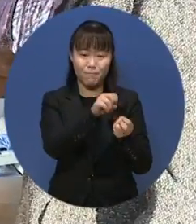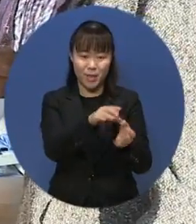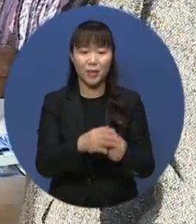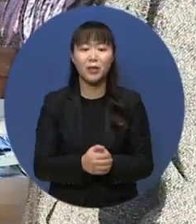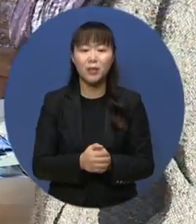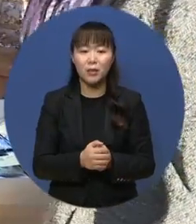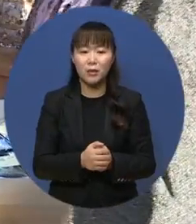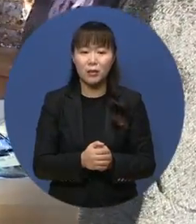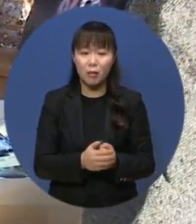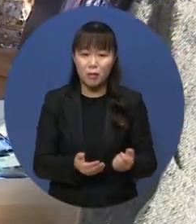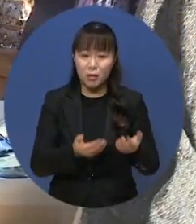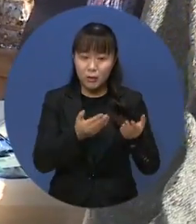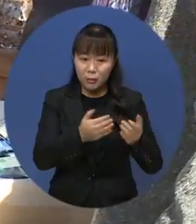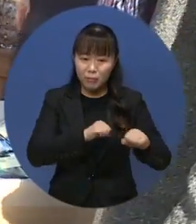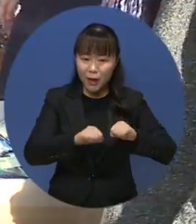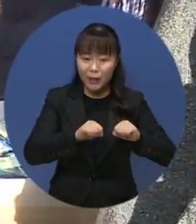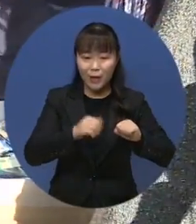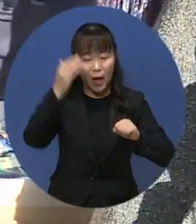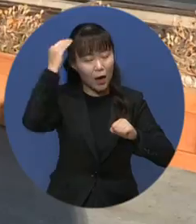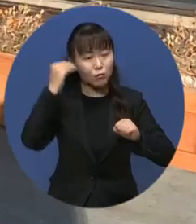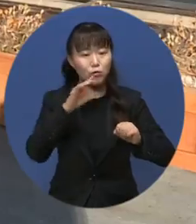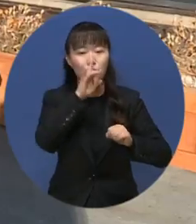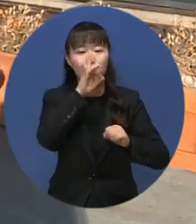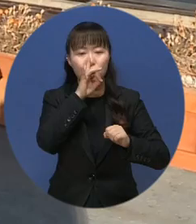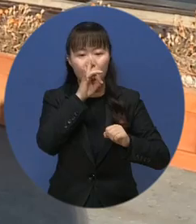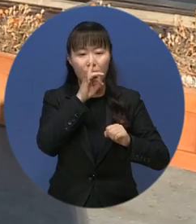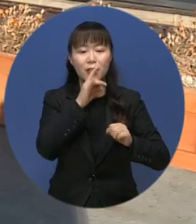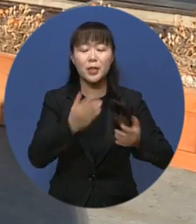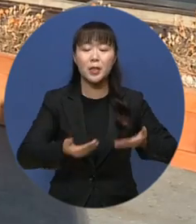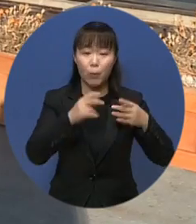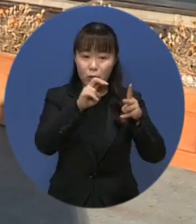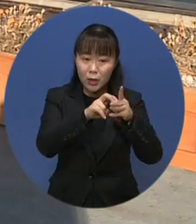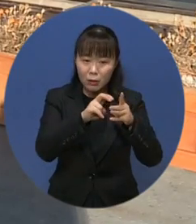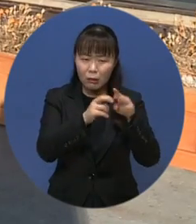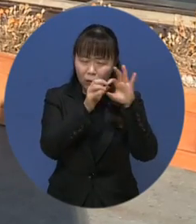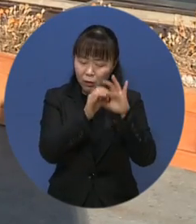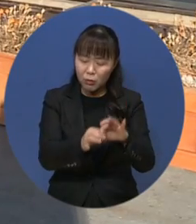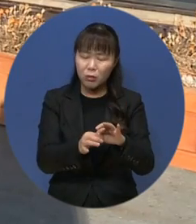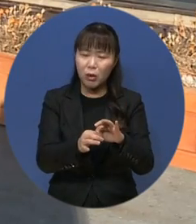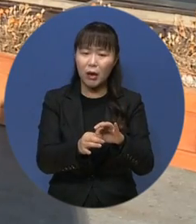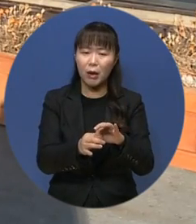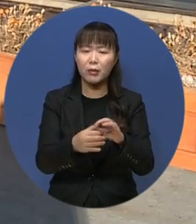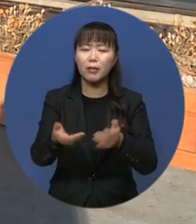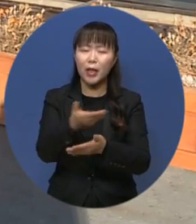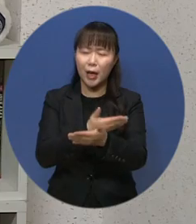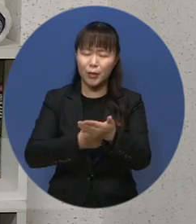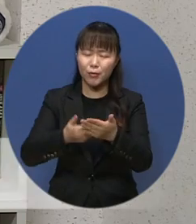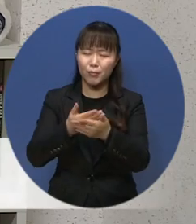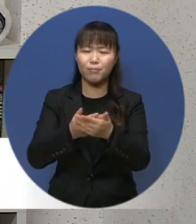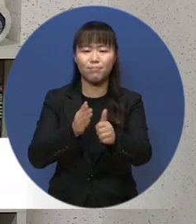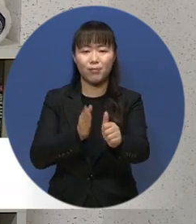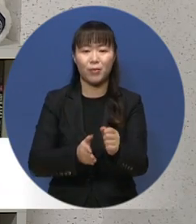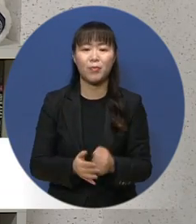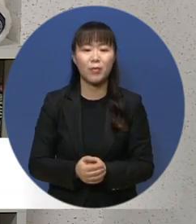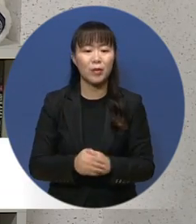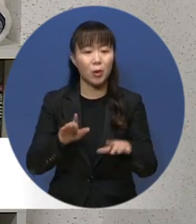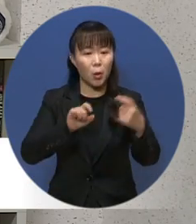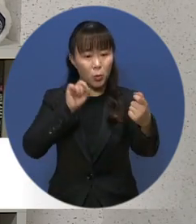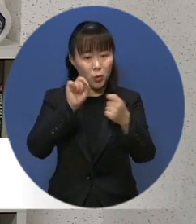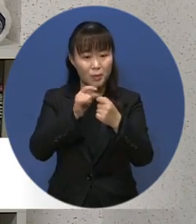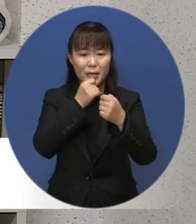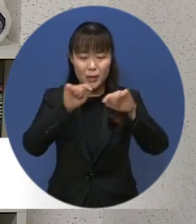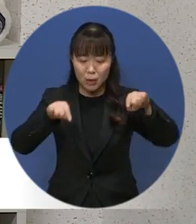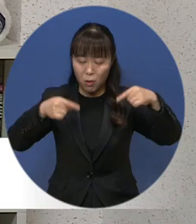물품 전달에 나선 한국중앙자원봉사센터는 지속적인 나눔의 손길을 독려했습니다. 곧 있으면 설입니다.